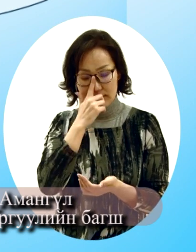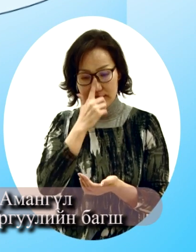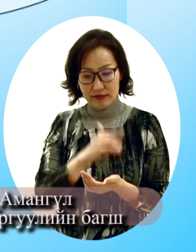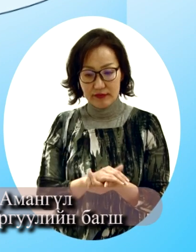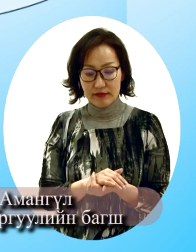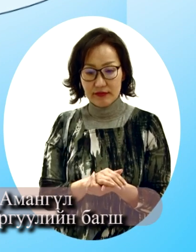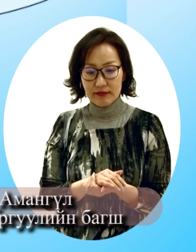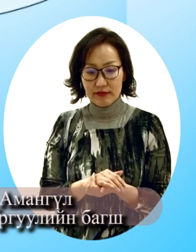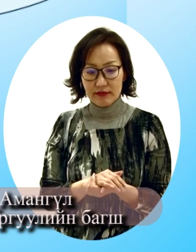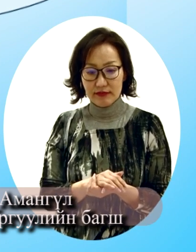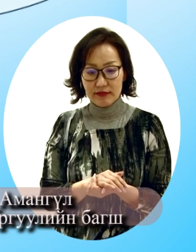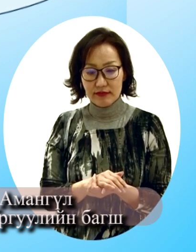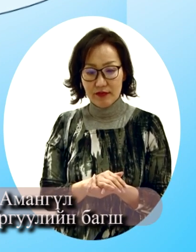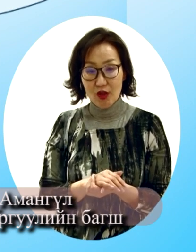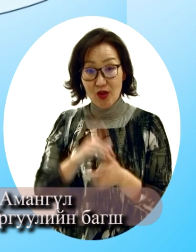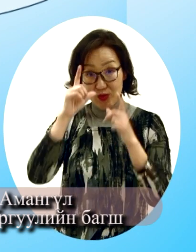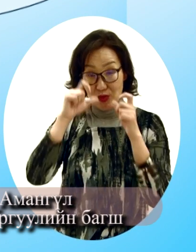есепті шығарыңдар.